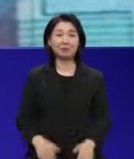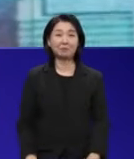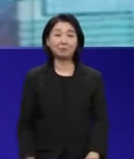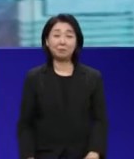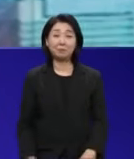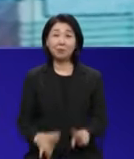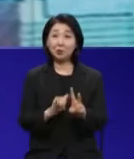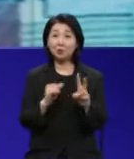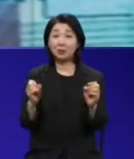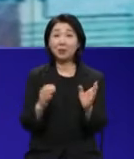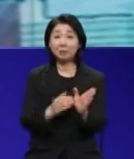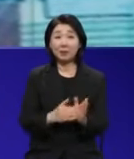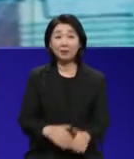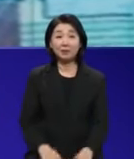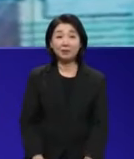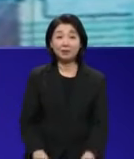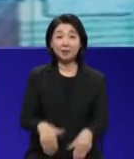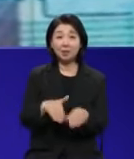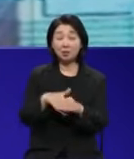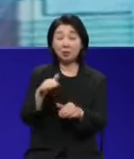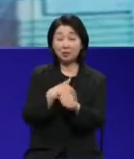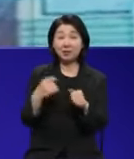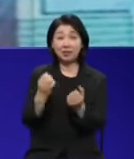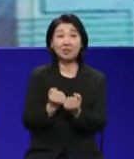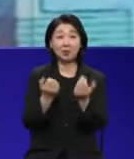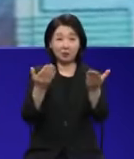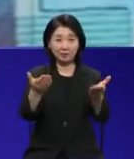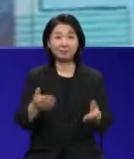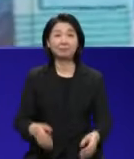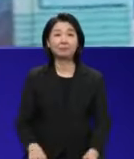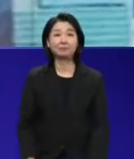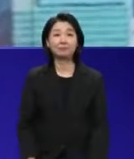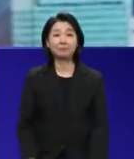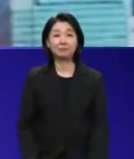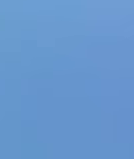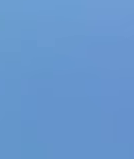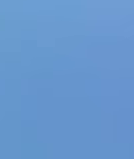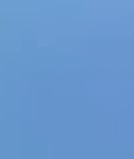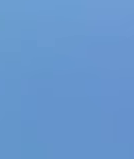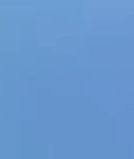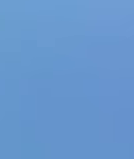분 말씀 여기까지 듣고 그 선거 상황실 다시 연결해서 선거 상황